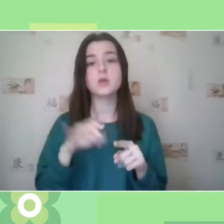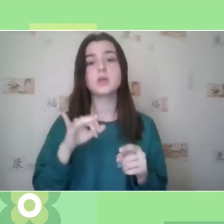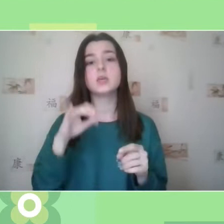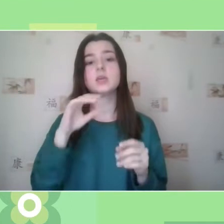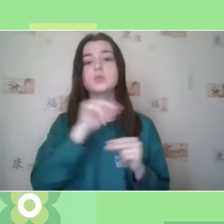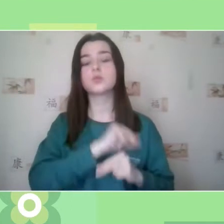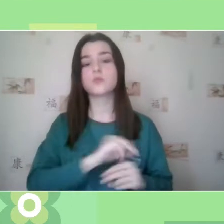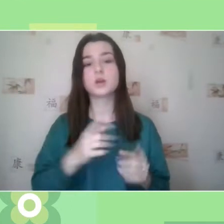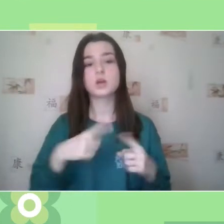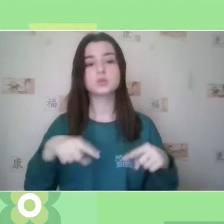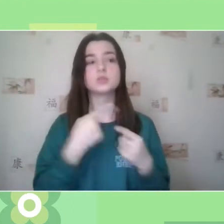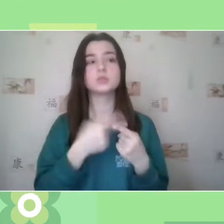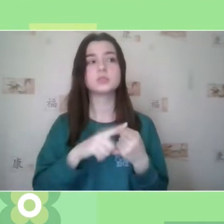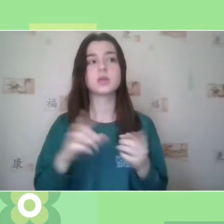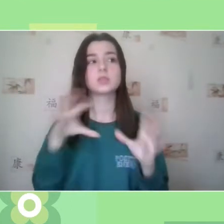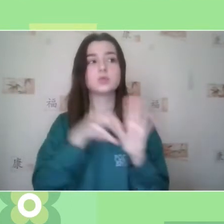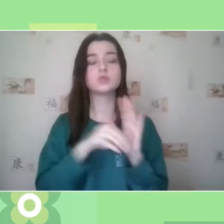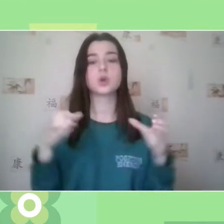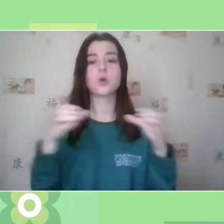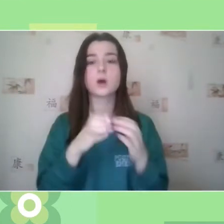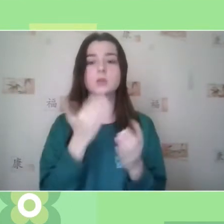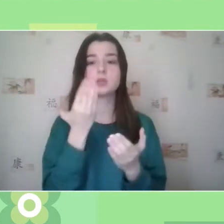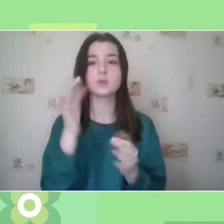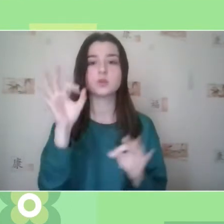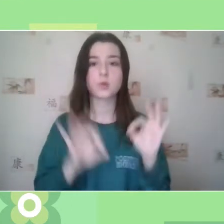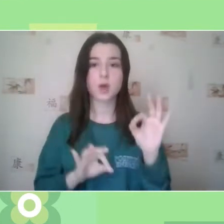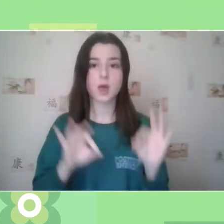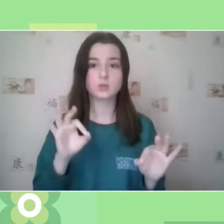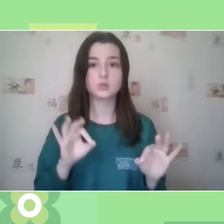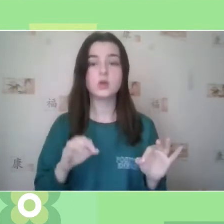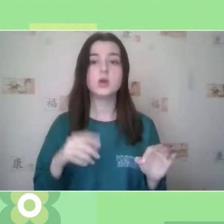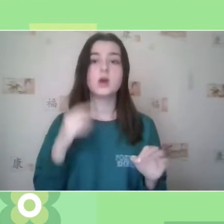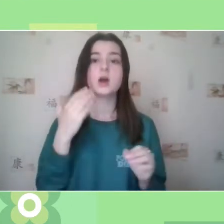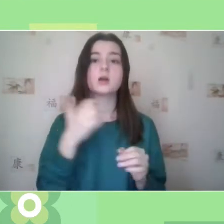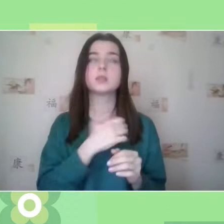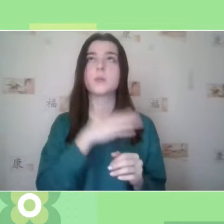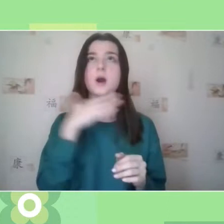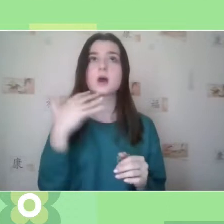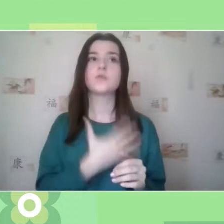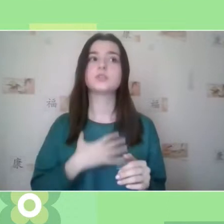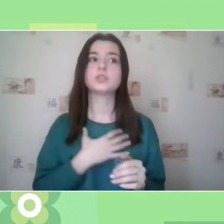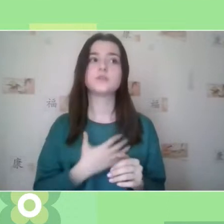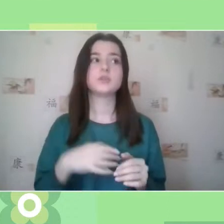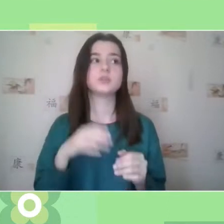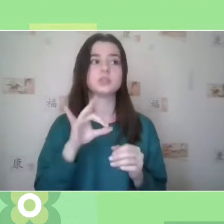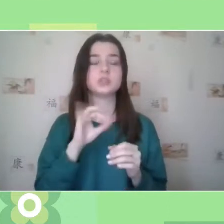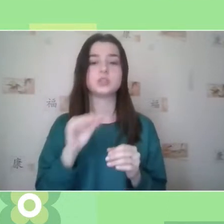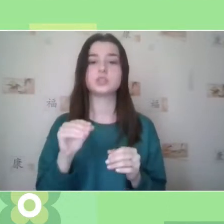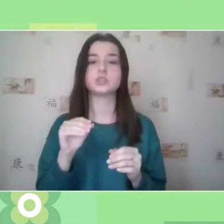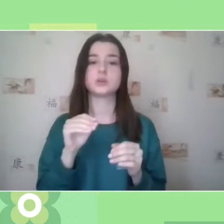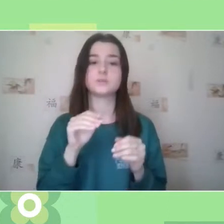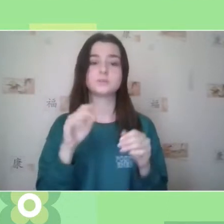залучення команди до втілення вашого проєкту, він, як на мене, набагато важливіший, аніж навіть матеріальні